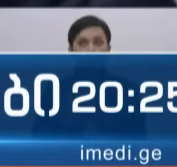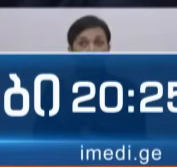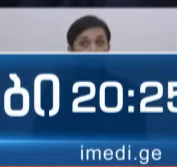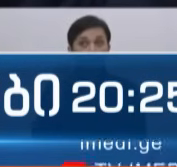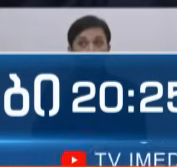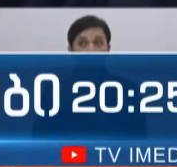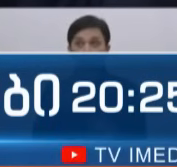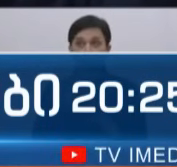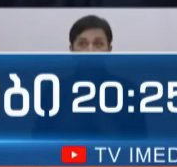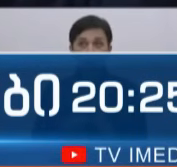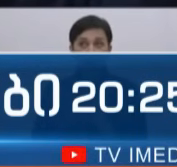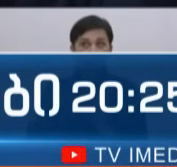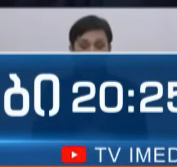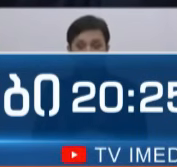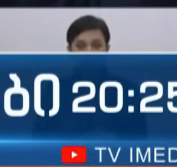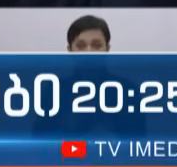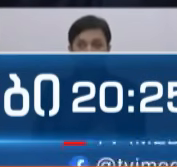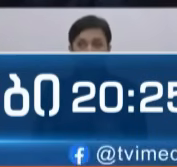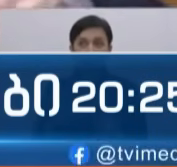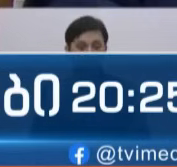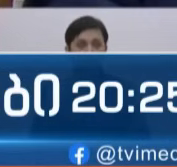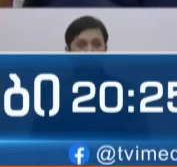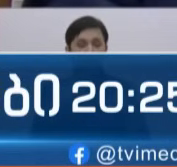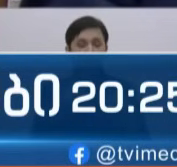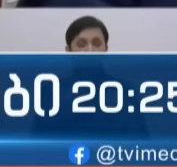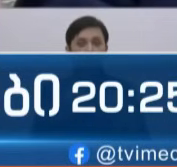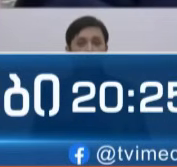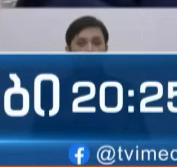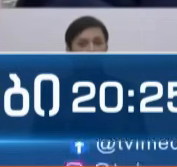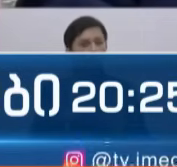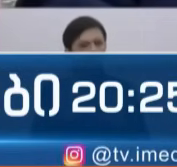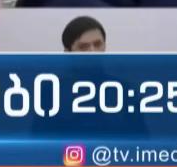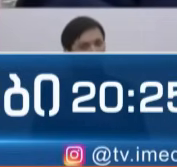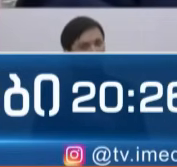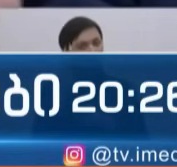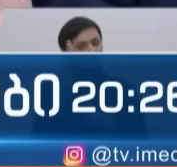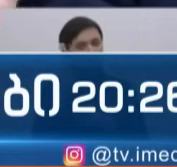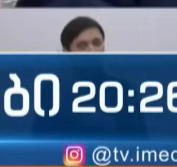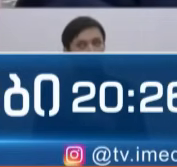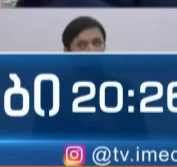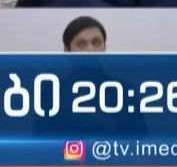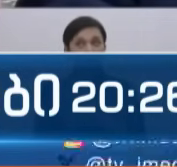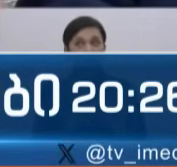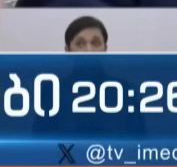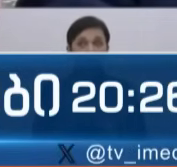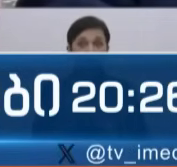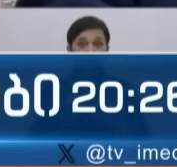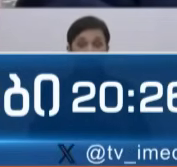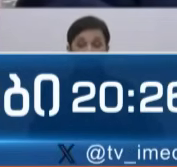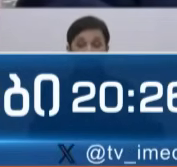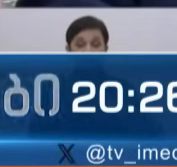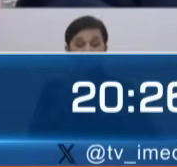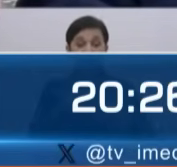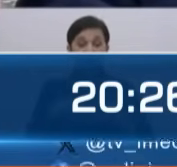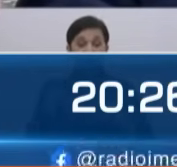გუშინ საერთოდ არ შემოვიდნენ ის დამწვარი მუსტანგის მიმდევრები. შემთხვევით ხო არაპირებთ, რომ აი ამ რაღაცნაირი